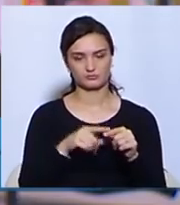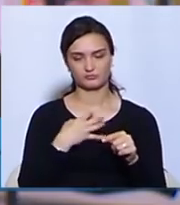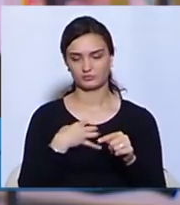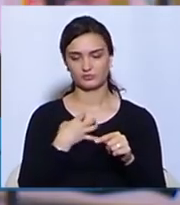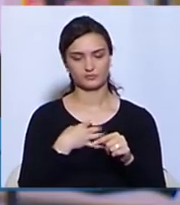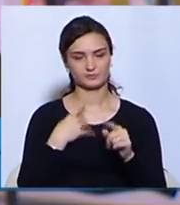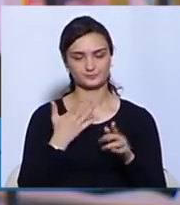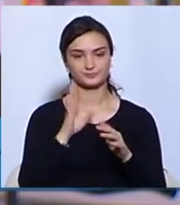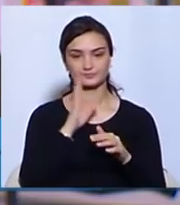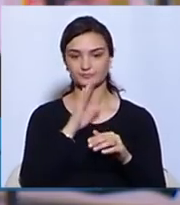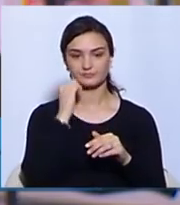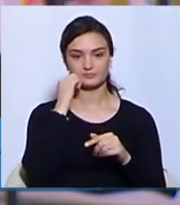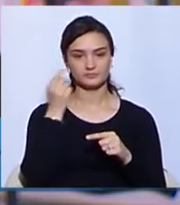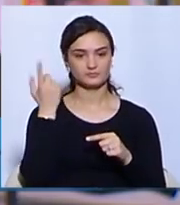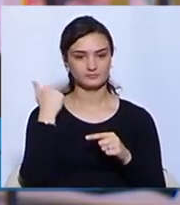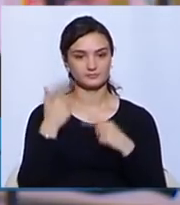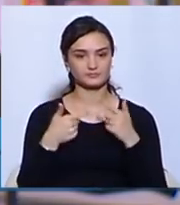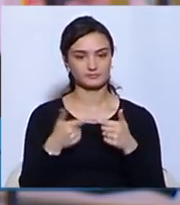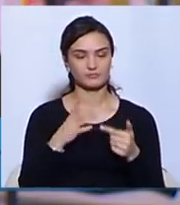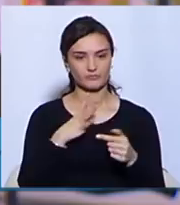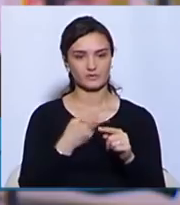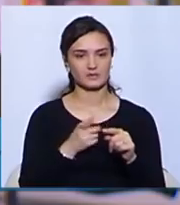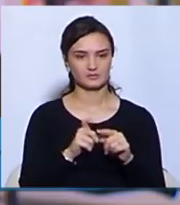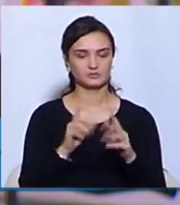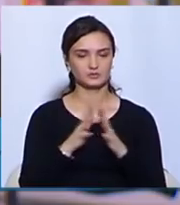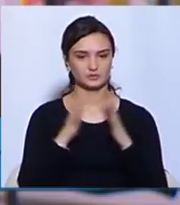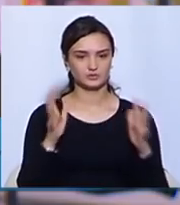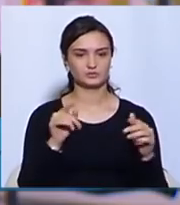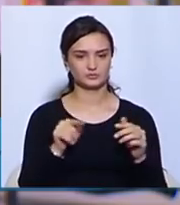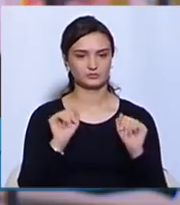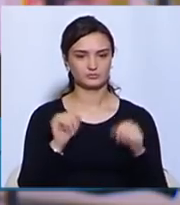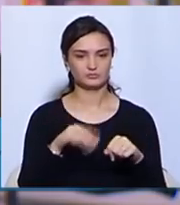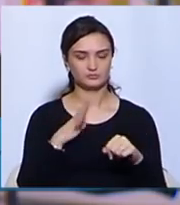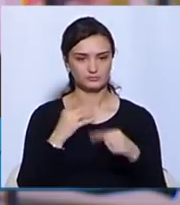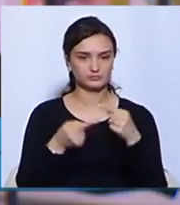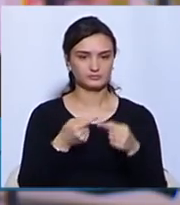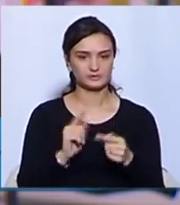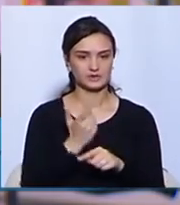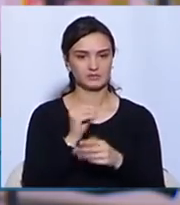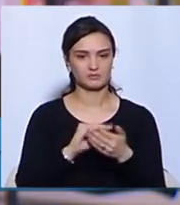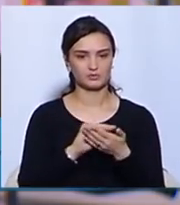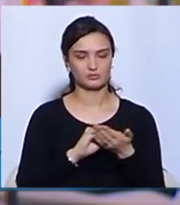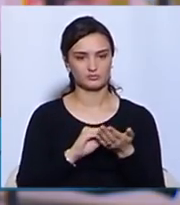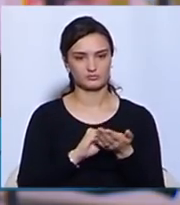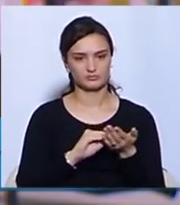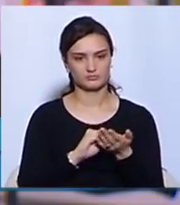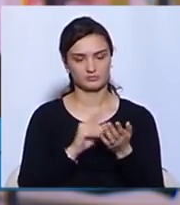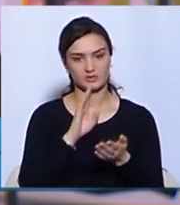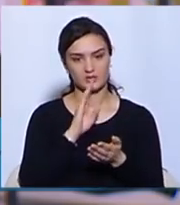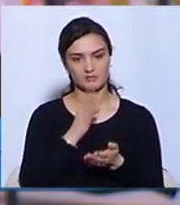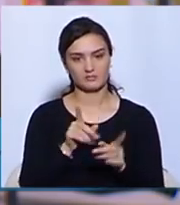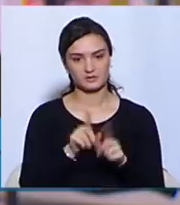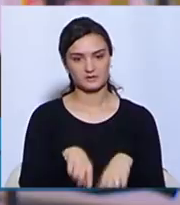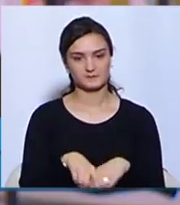თუ ეს დედას ბებიას ასე ჰქონდათ, ძალიან დიდი შანსია რომ გაიმეოროს